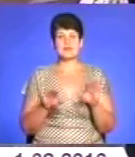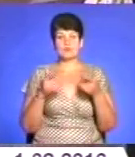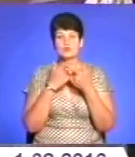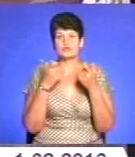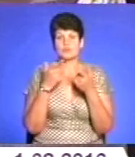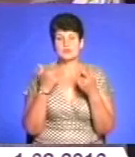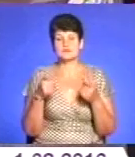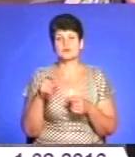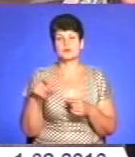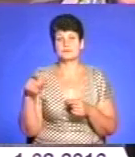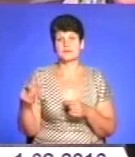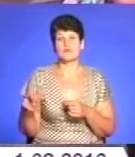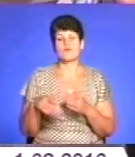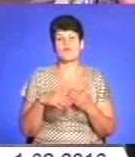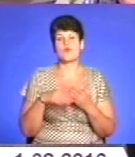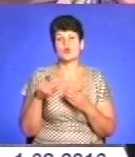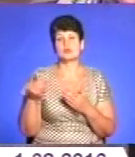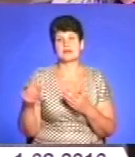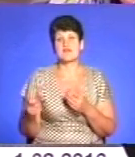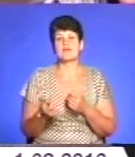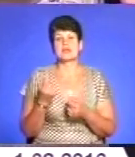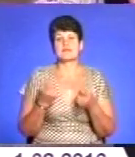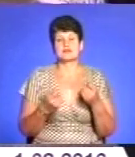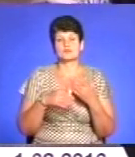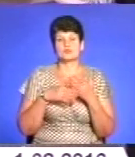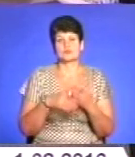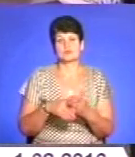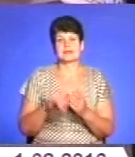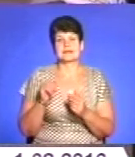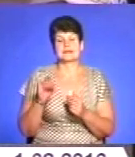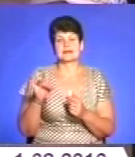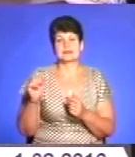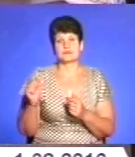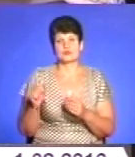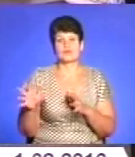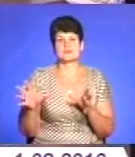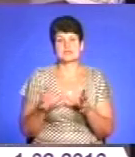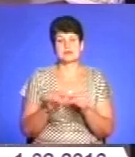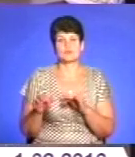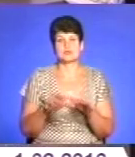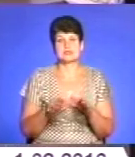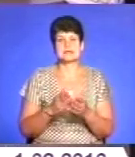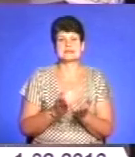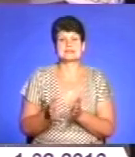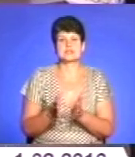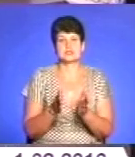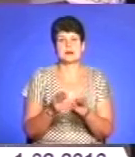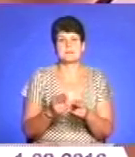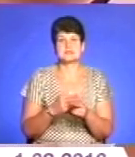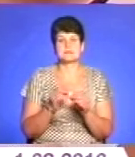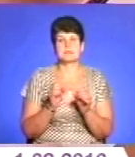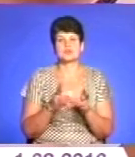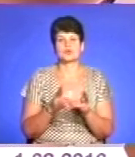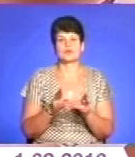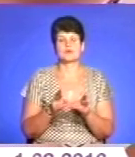поінформованості громадян волонтери виявляли за допомогою інтерактивної взаємодії «Стежина безпечного працевлаштування».